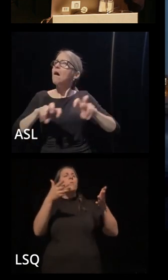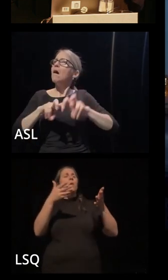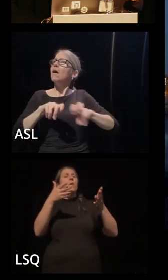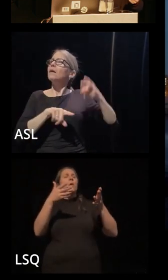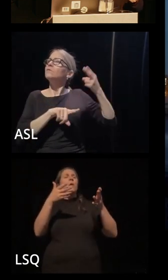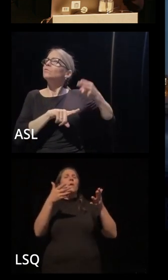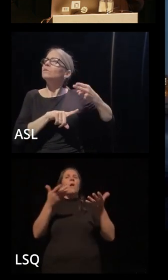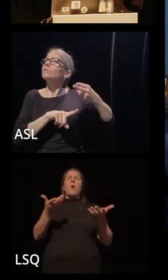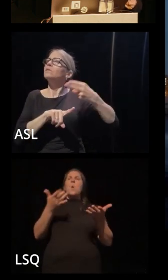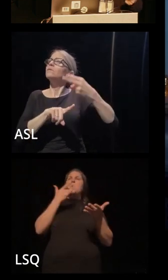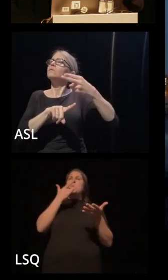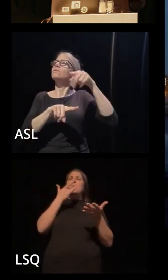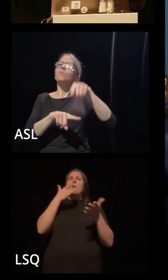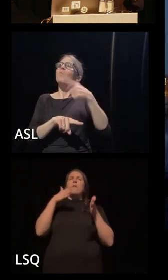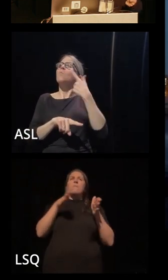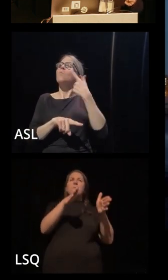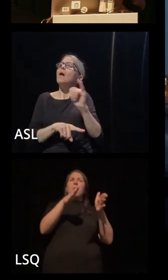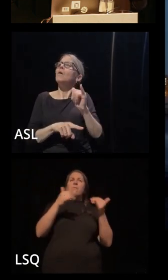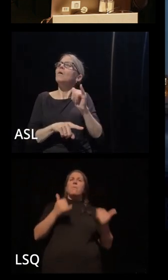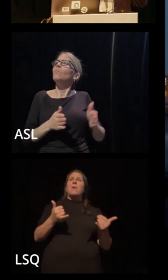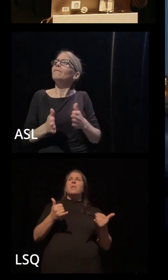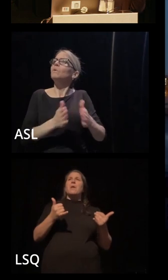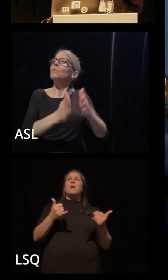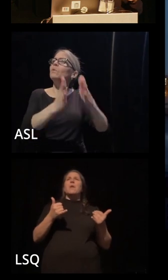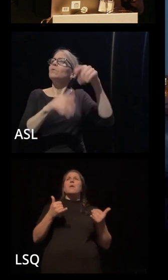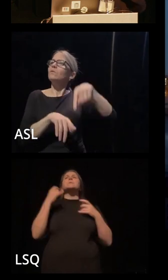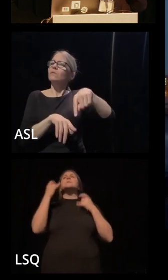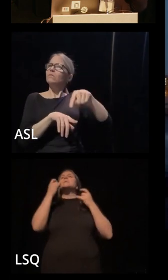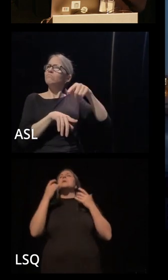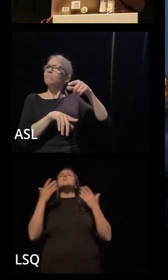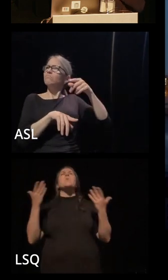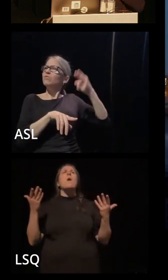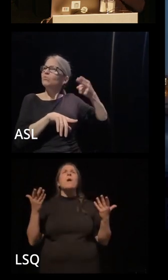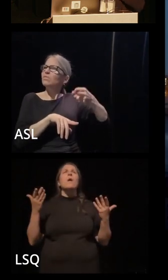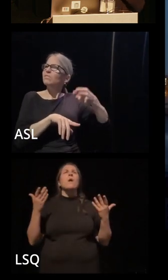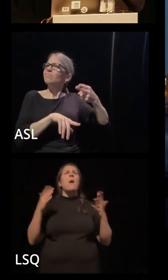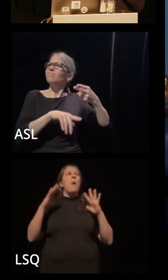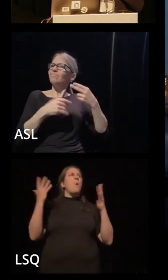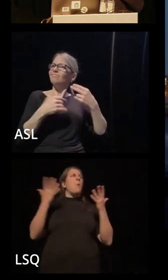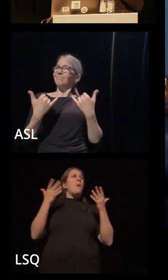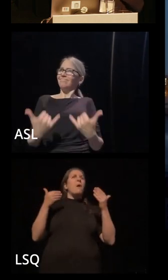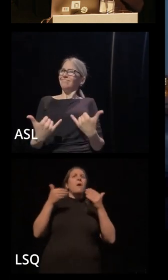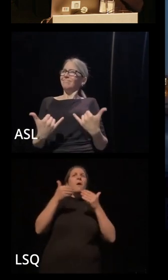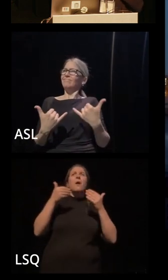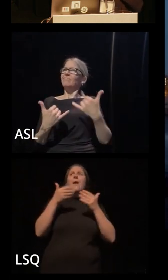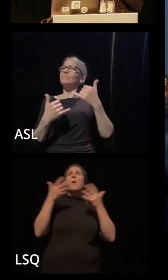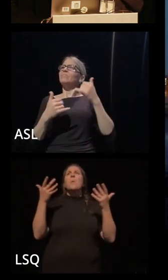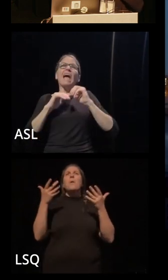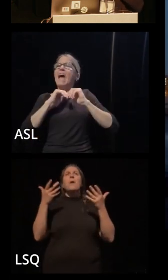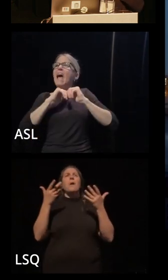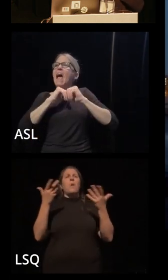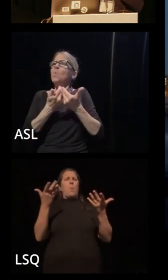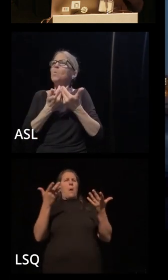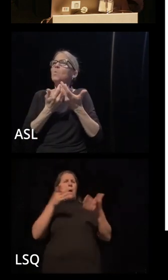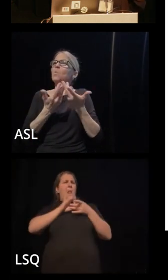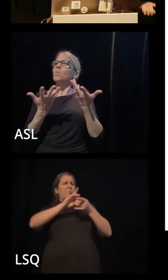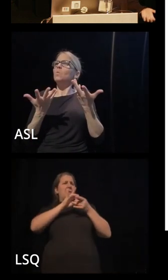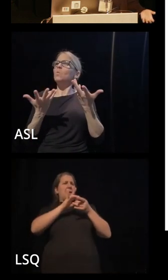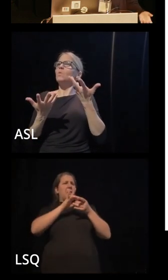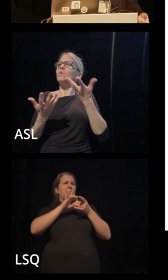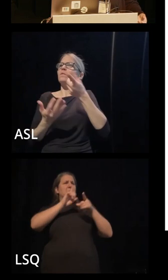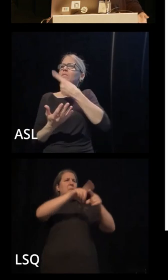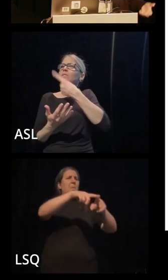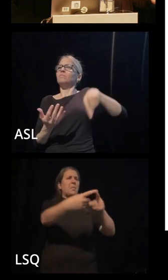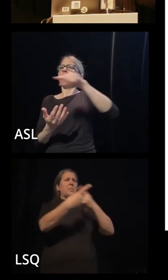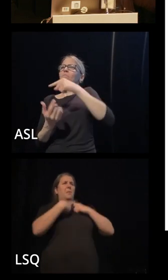le fleuve aujourd'hui qui est sur l'eau, où est la science, où on en est, quels sont nos liens d'interdépendance avec, et c'est